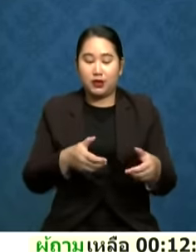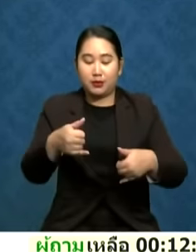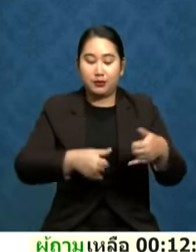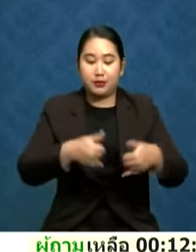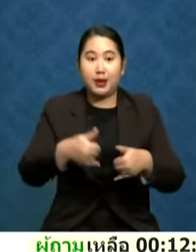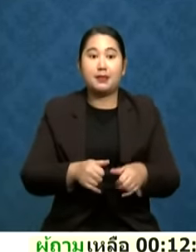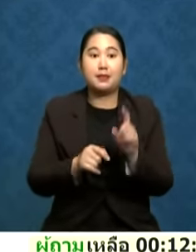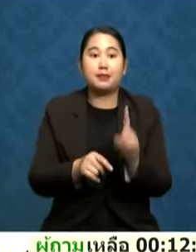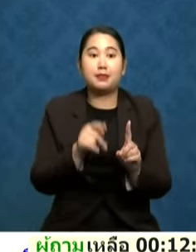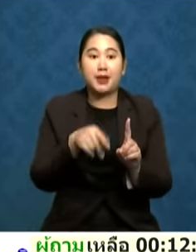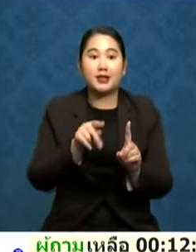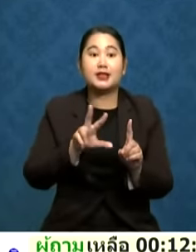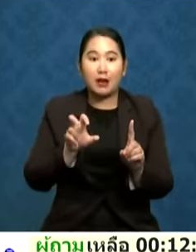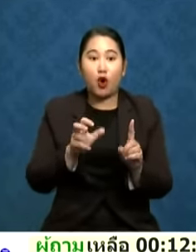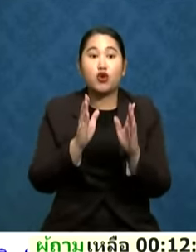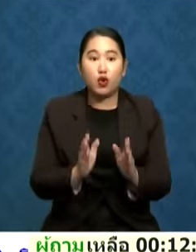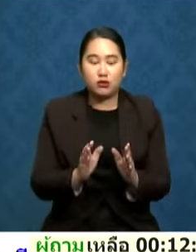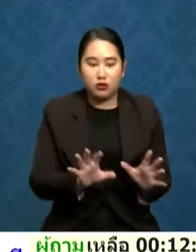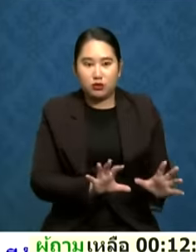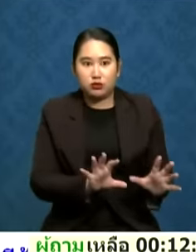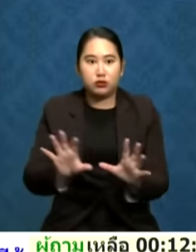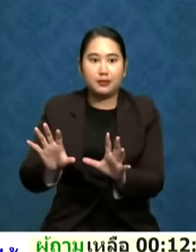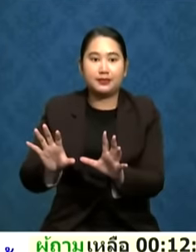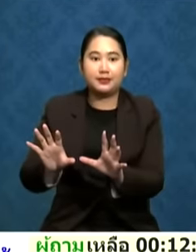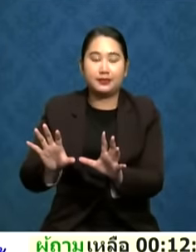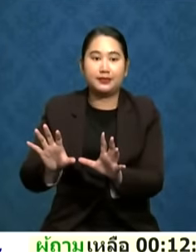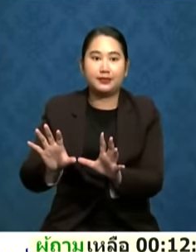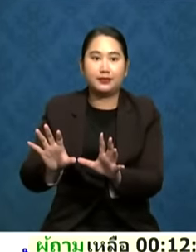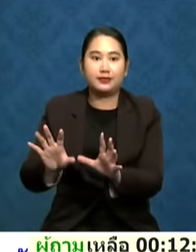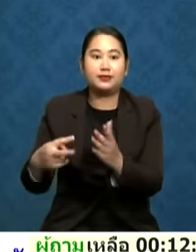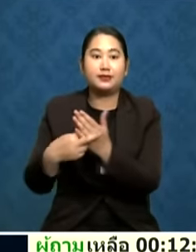300 คน มีการขนยายไปที่ค่ายอคธร์ิรบครับ